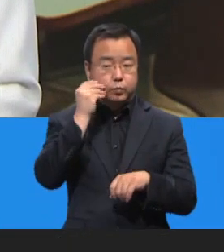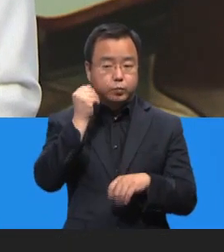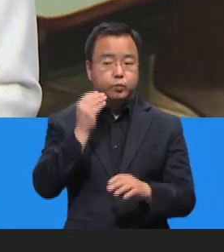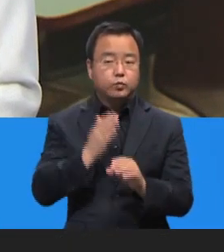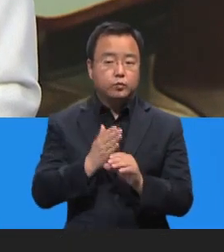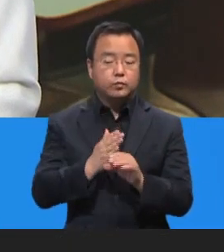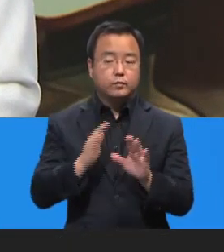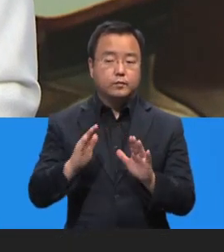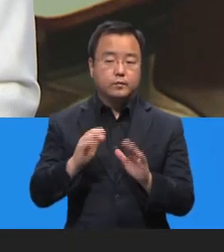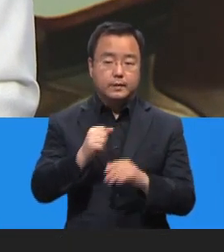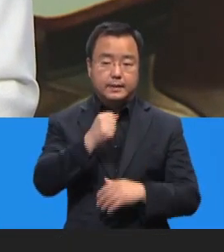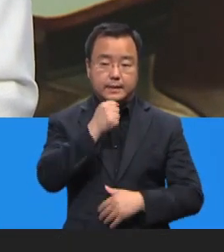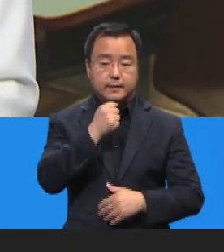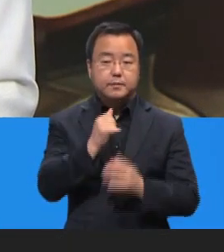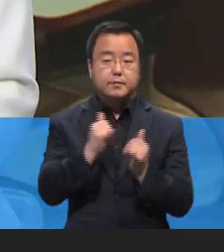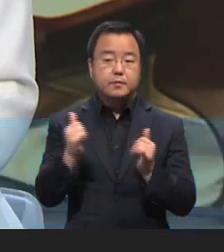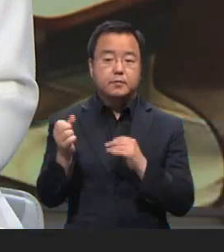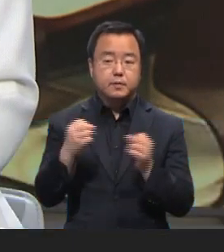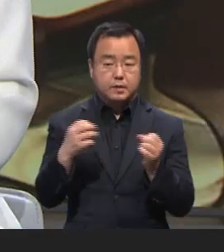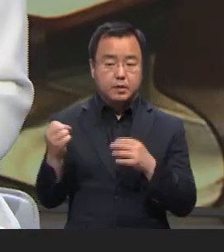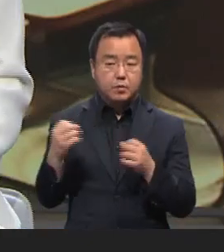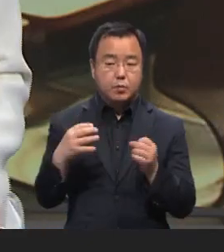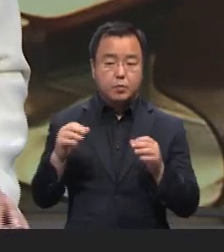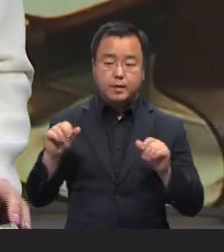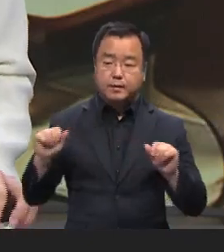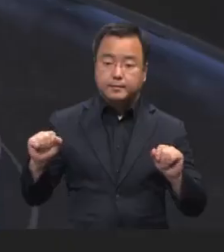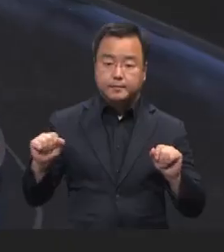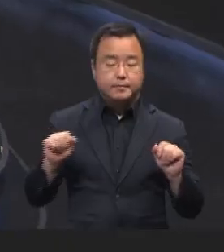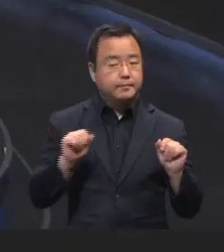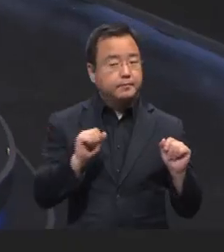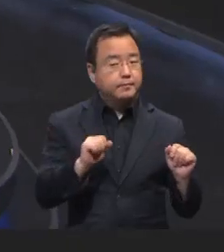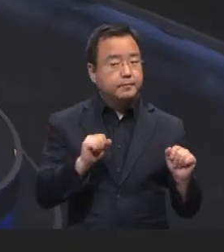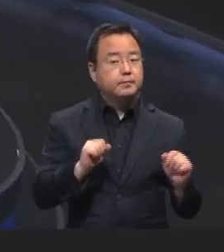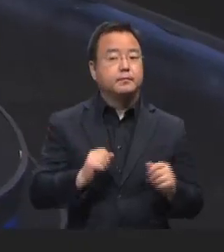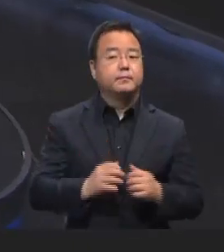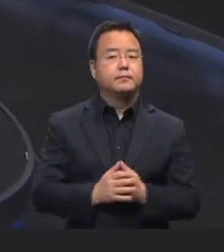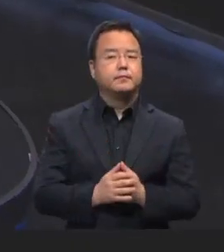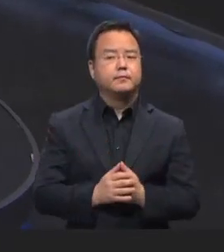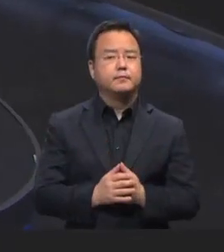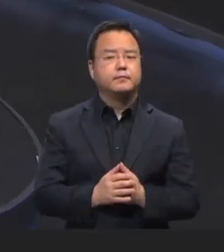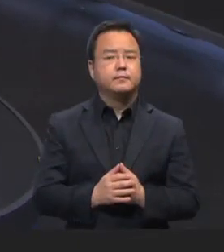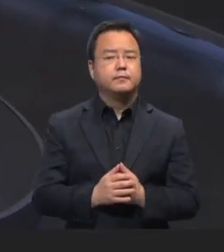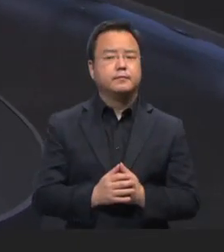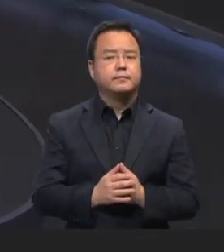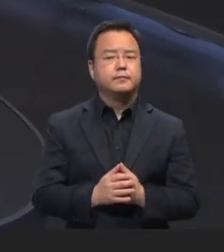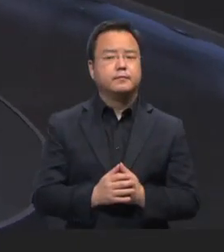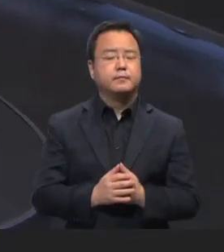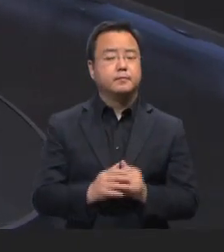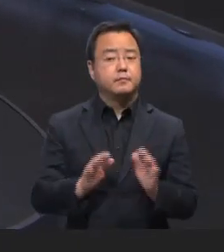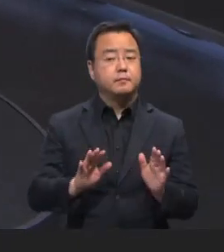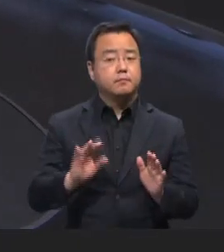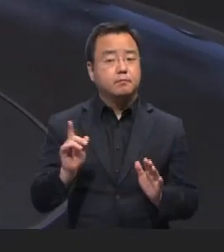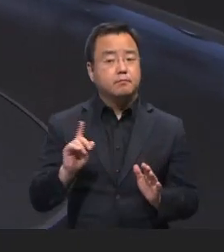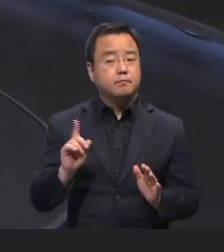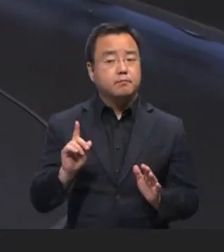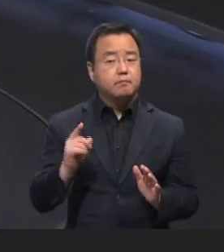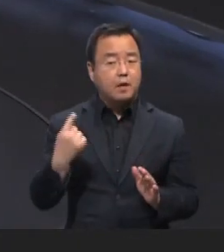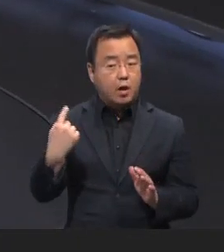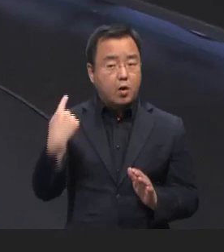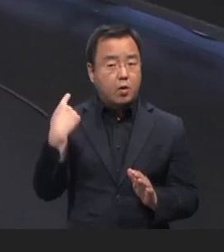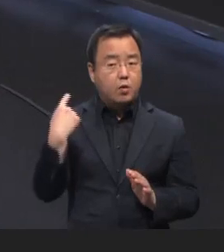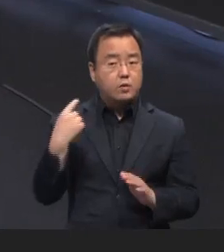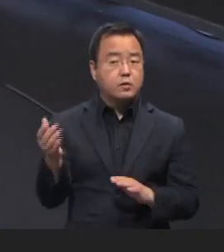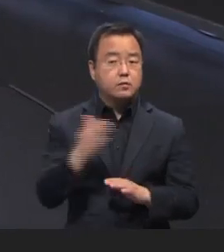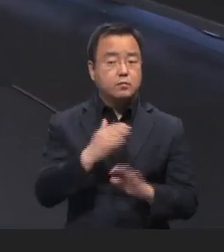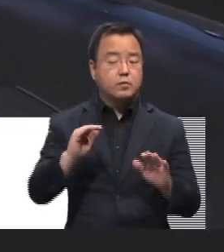기자와 자세한 얘기 나눠보겠습니다 황 대웅 기자 자 리겠습니다 어서오세요 왜 좋을까 4 오십니까 자보 어제부터 이제 전면 계약에